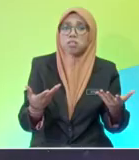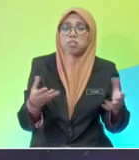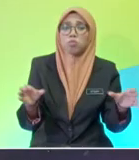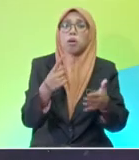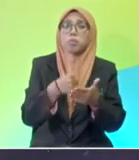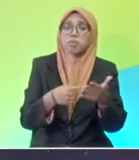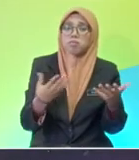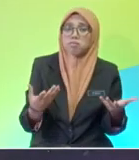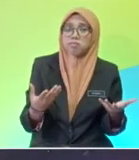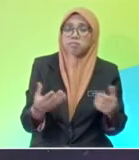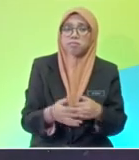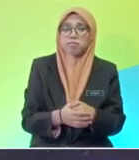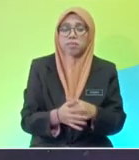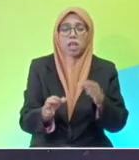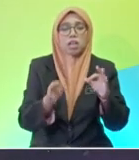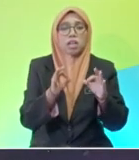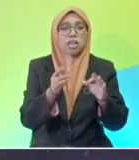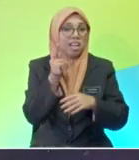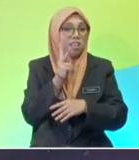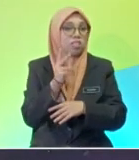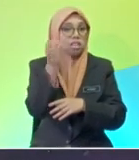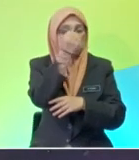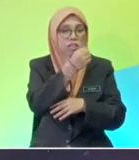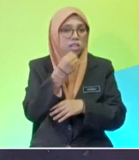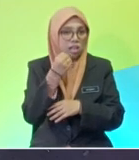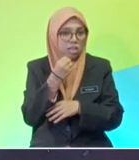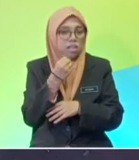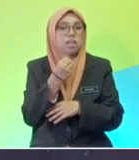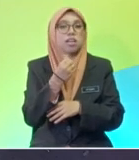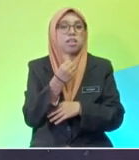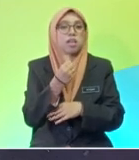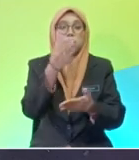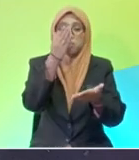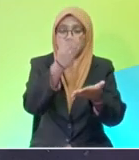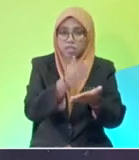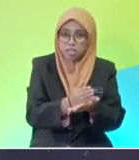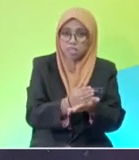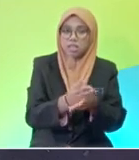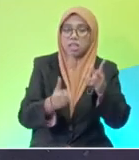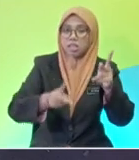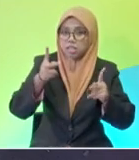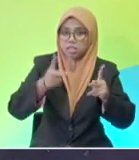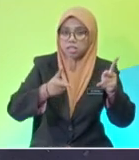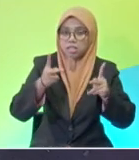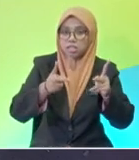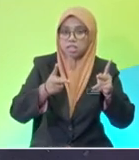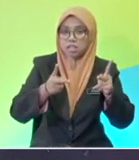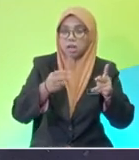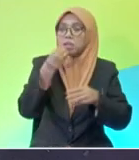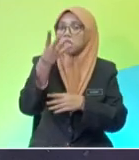semua karena Kak syafika akan berhentikan kereta bukan sayula yang bau keriting